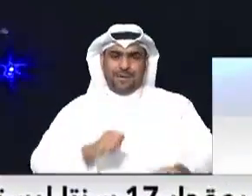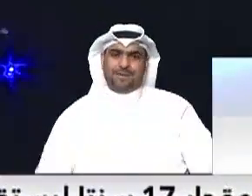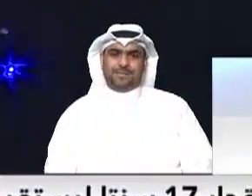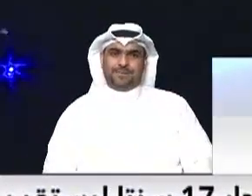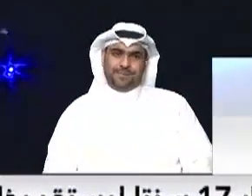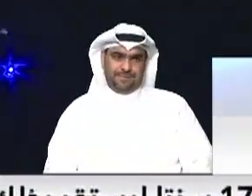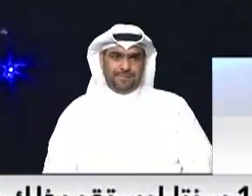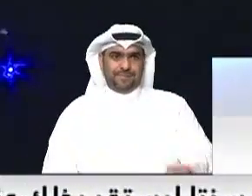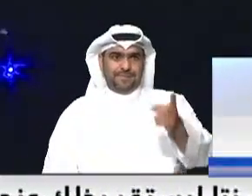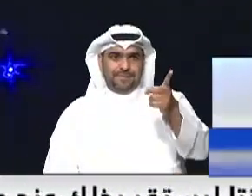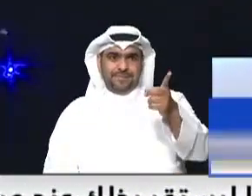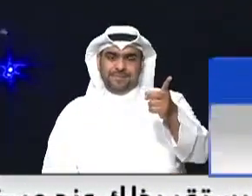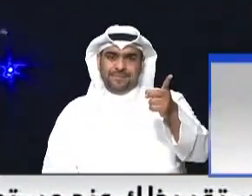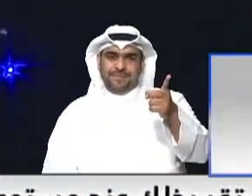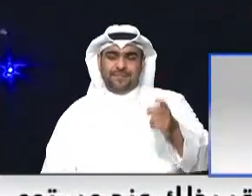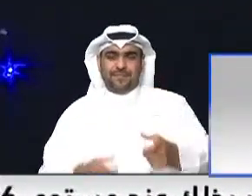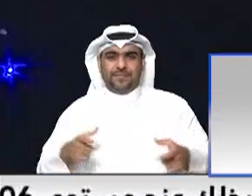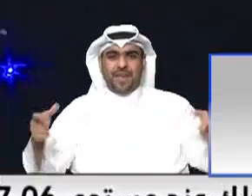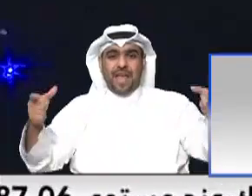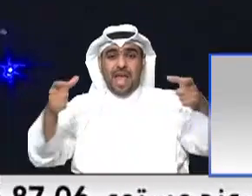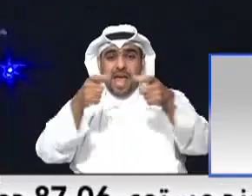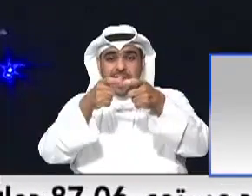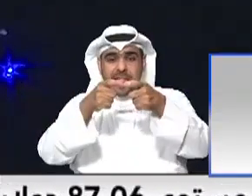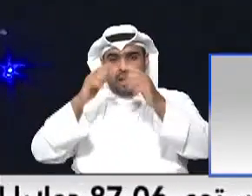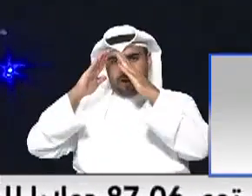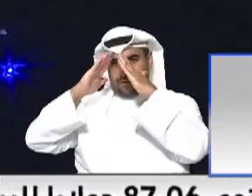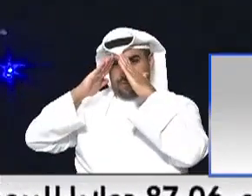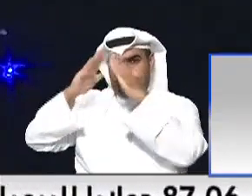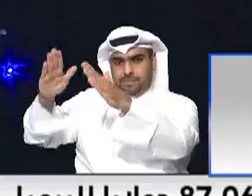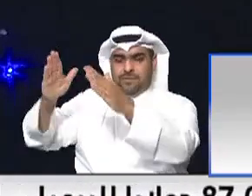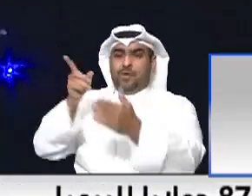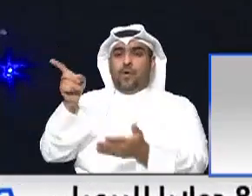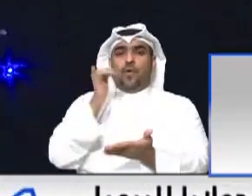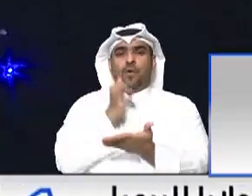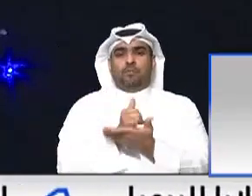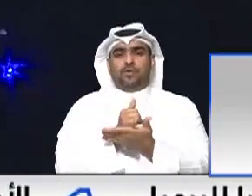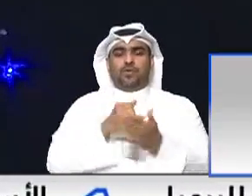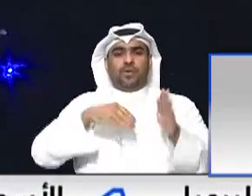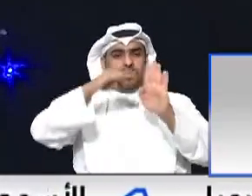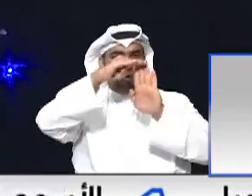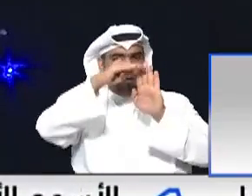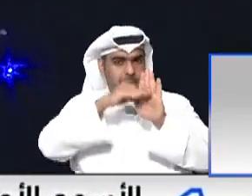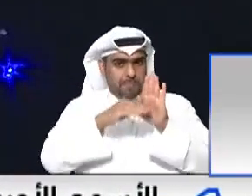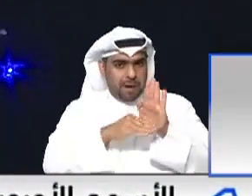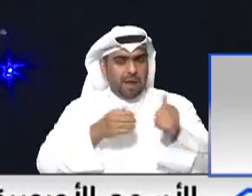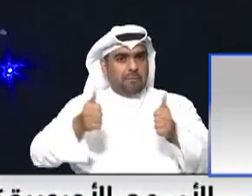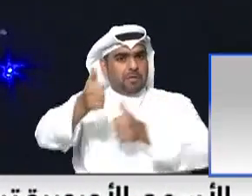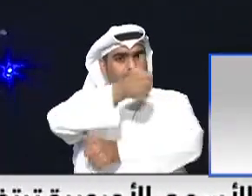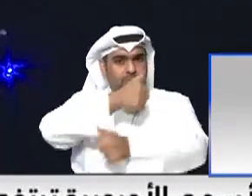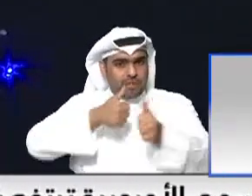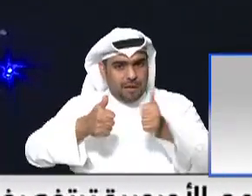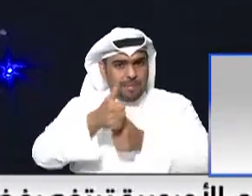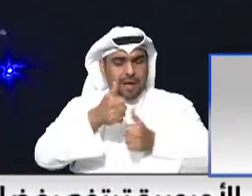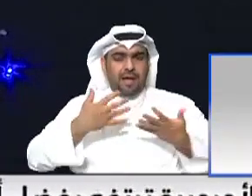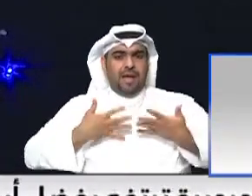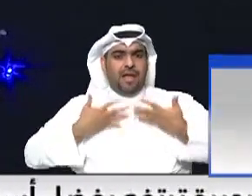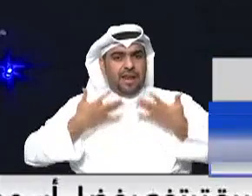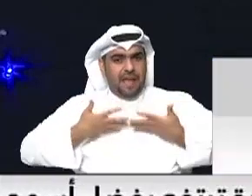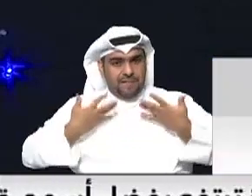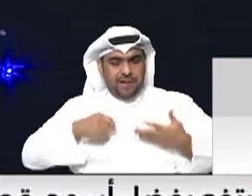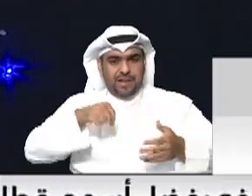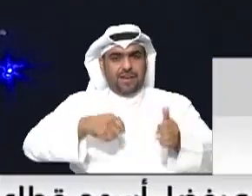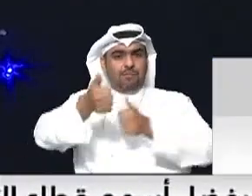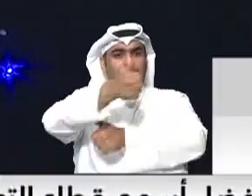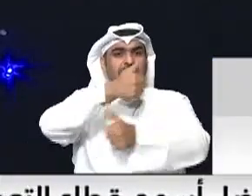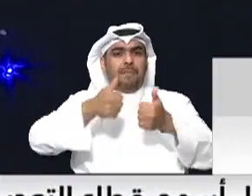اجتهادات من قبل للاداره المعهد المشكورين جزاهم الله خير ويمكن في نشاطات مختلفه للاطفال ان شاء الله يستانسون